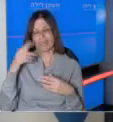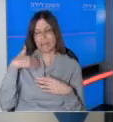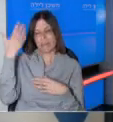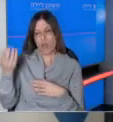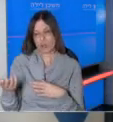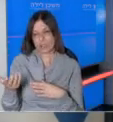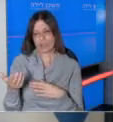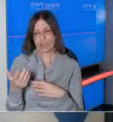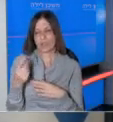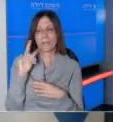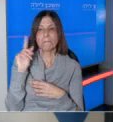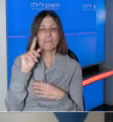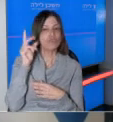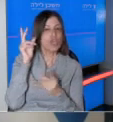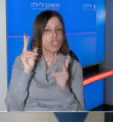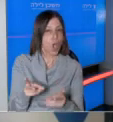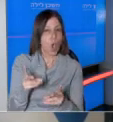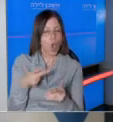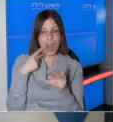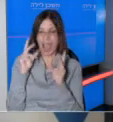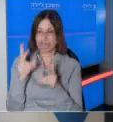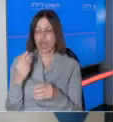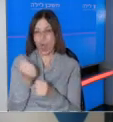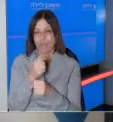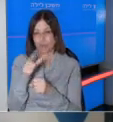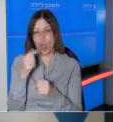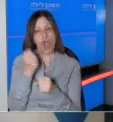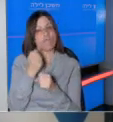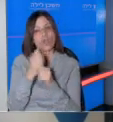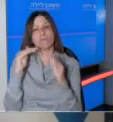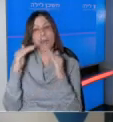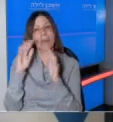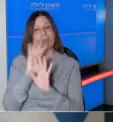עליו. כל מי שיכול לאפשר לעובדים שלו לעבוד מהבית בלי